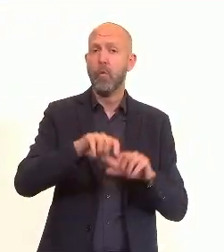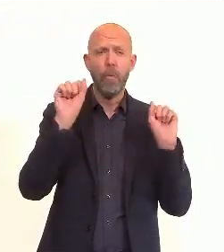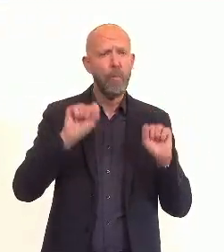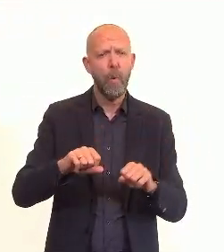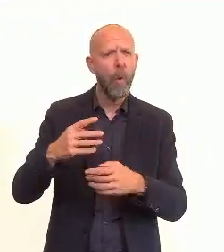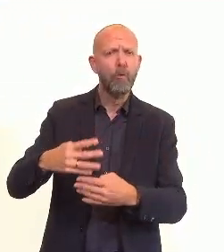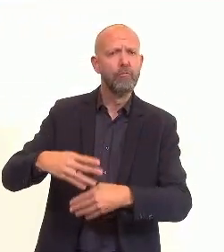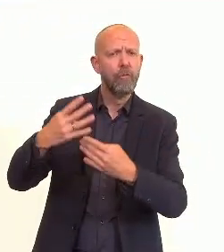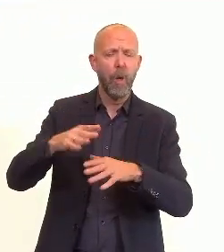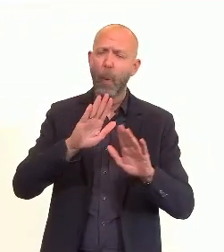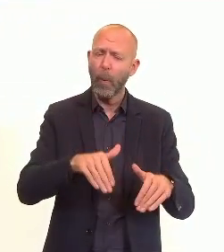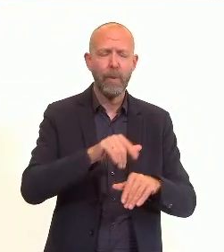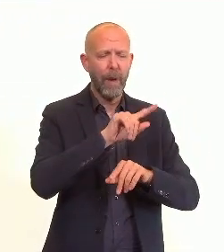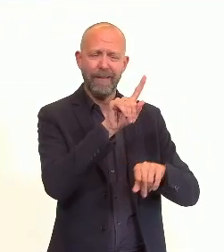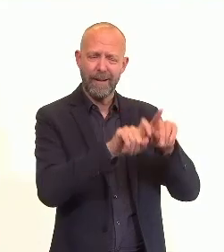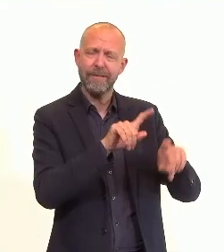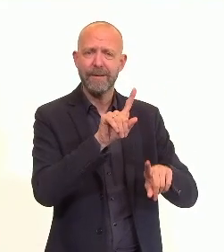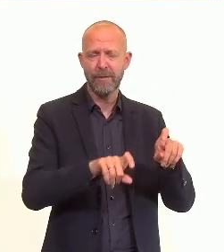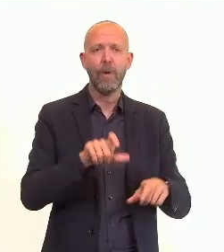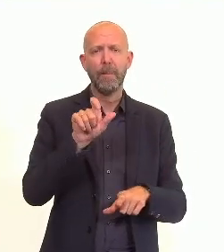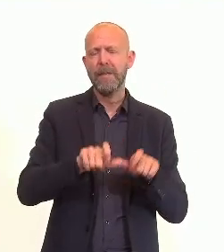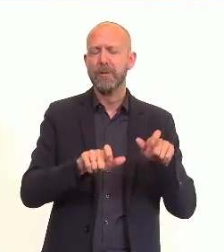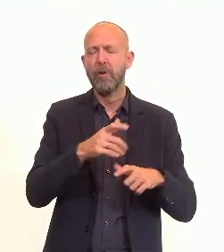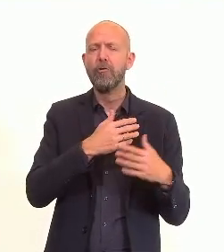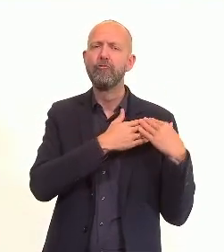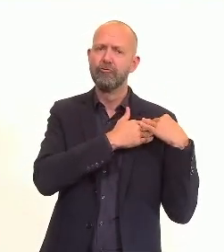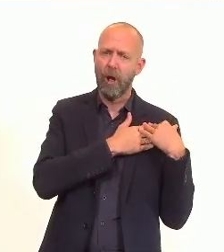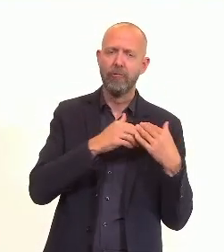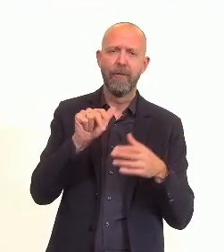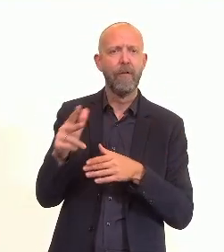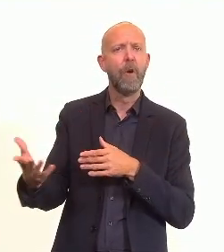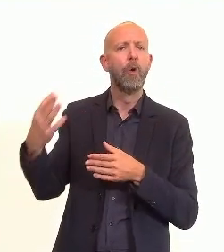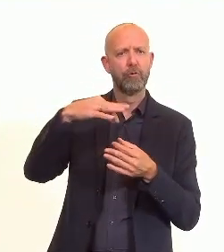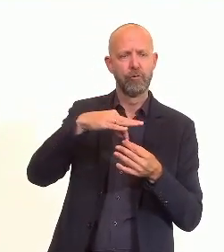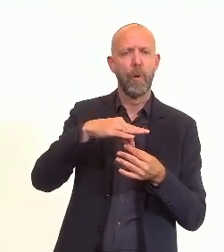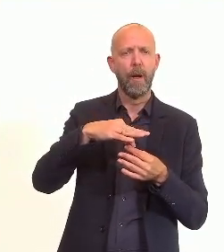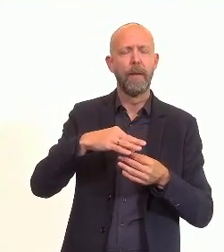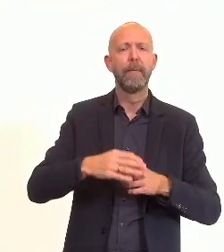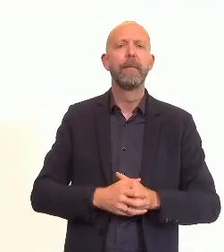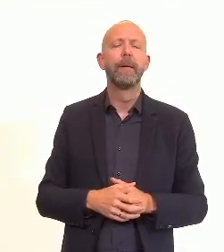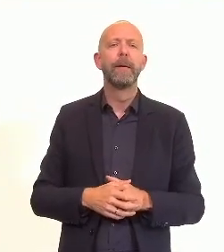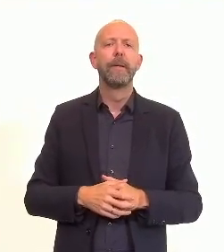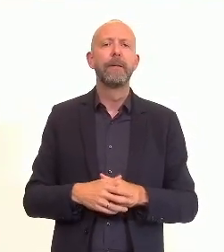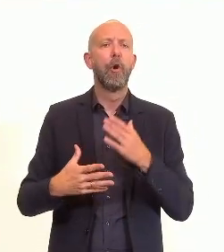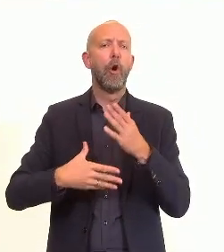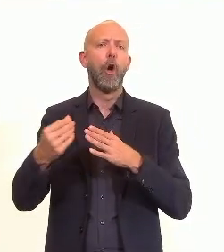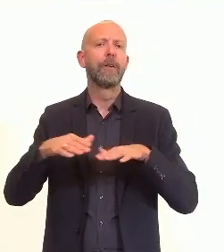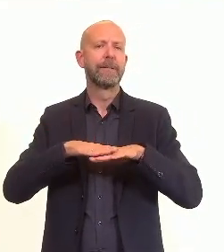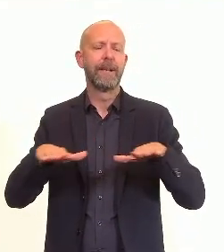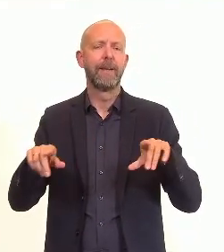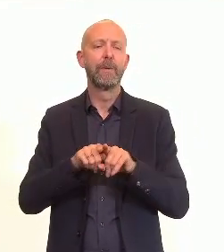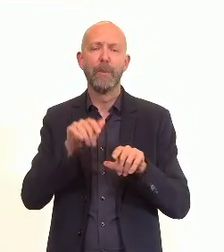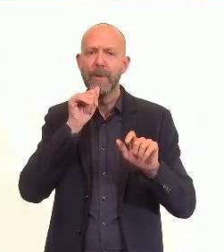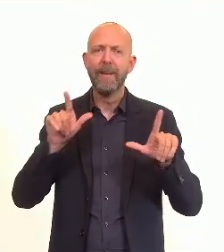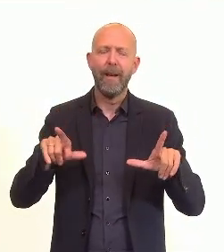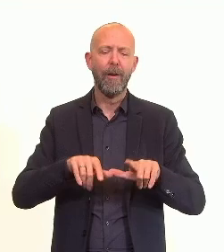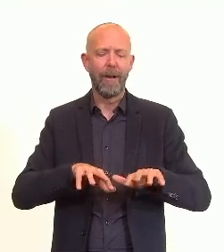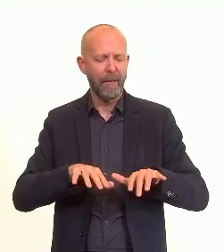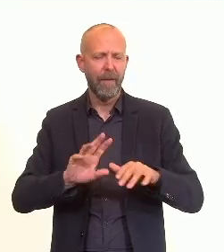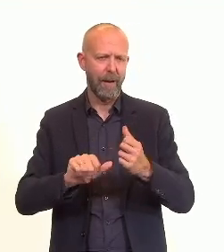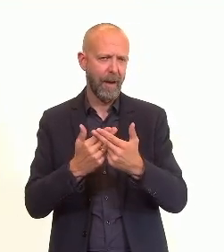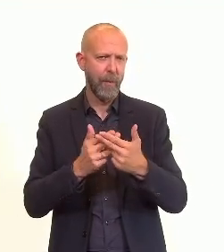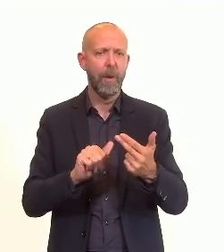à pouvoir accéder aux ressources qui sont disposées par la société. Et c'est la manière dont on arrive à mettre en lien les personnes avec ces ressources et ces instances, que ce